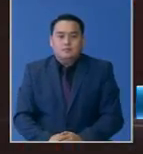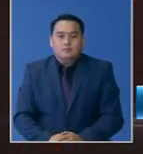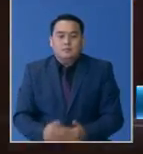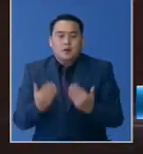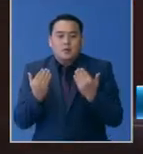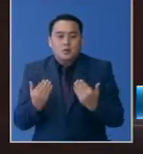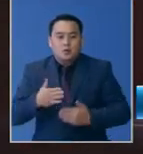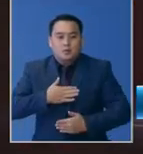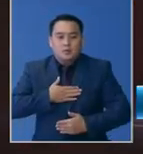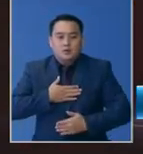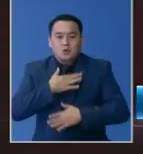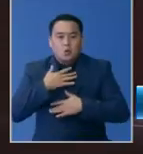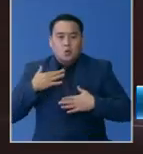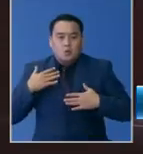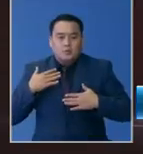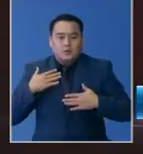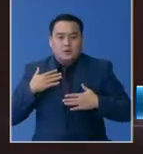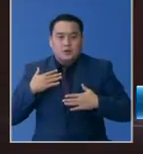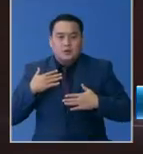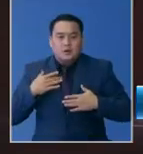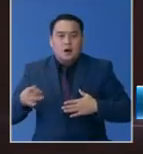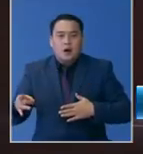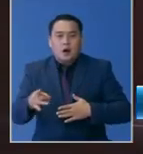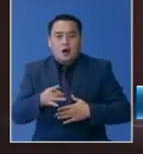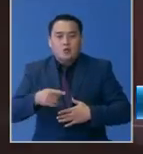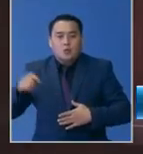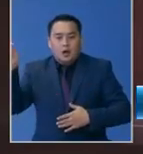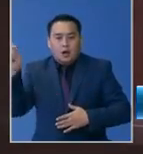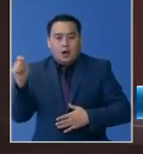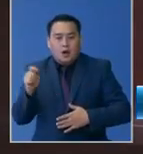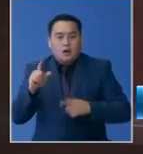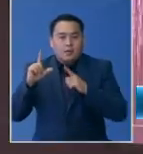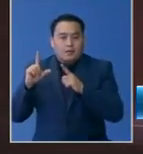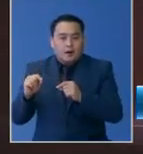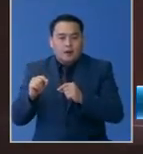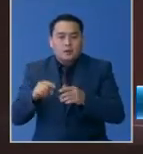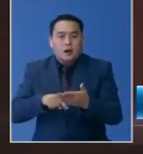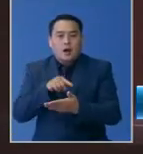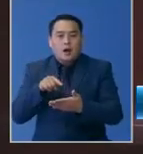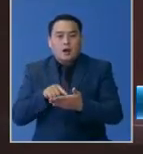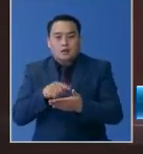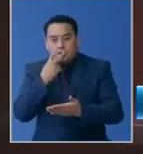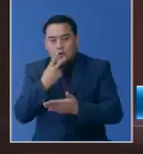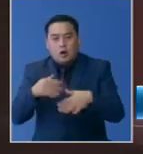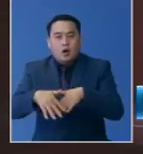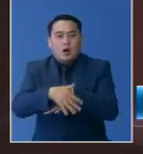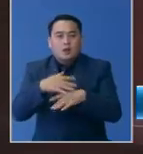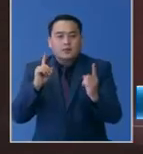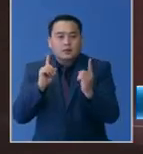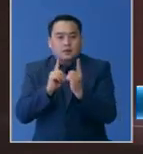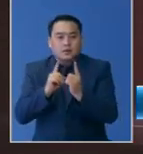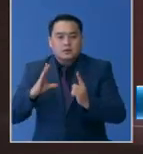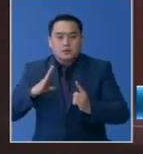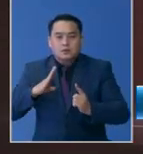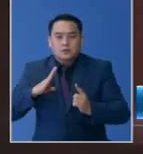Бүгін біз көптеген осы ауданға барып келдік, қаланы араладық, халықпен кездестік.